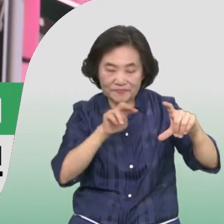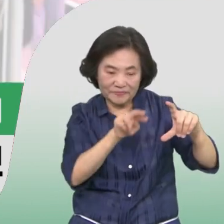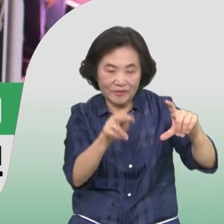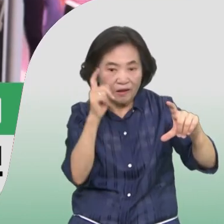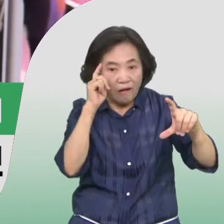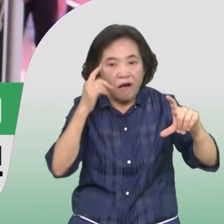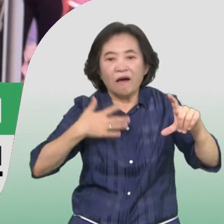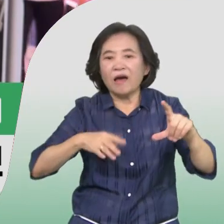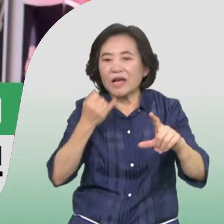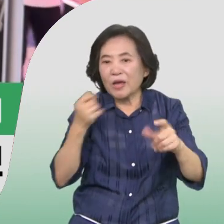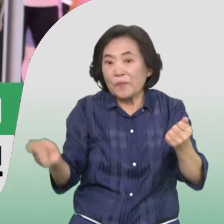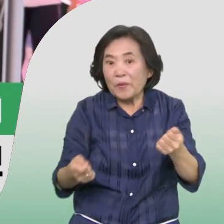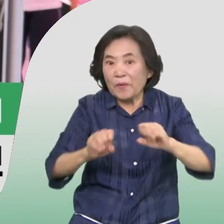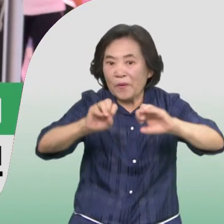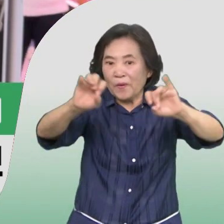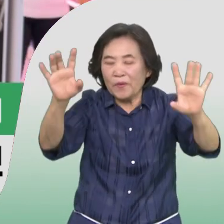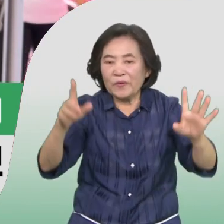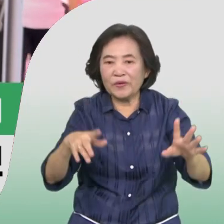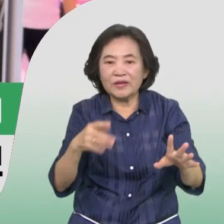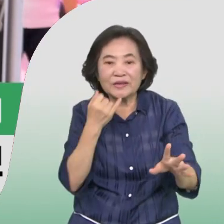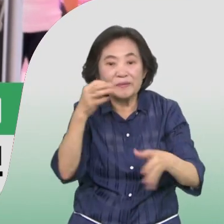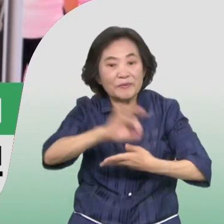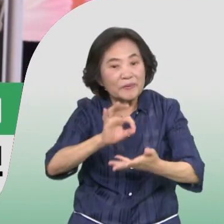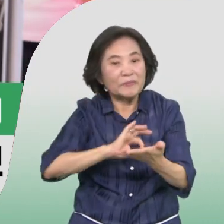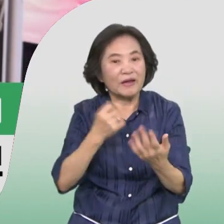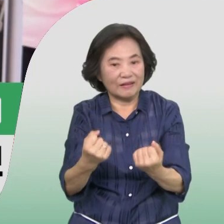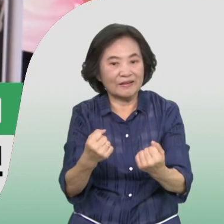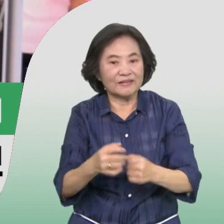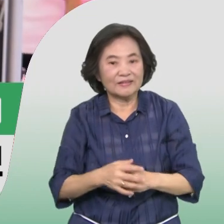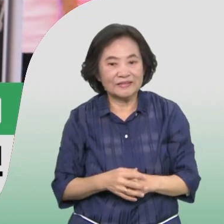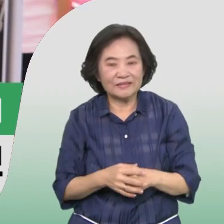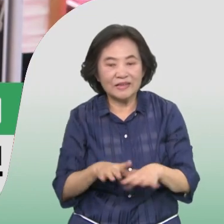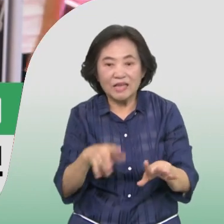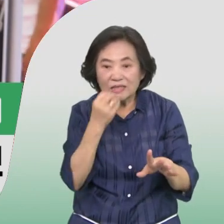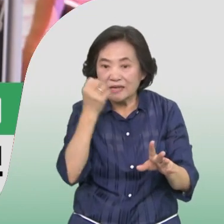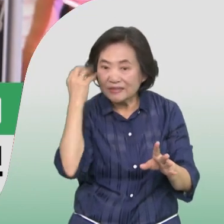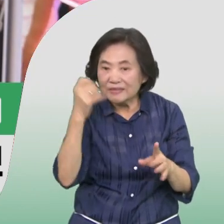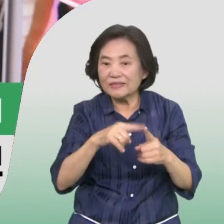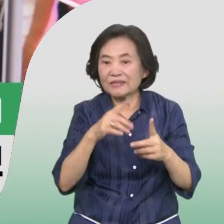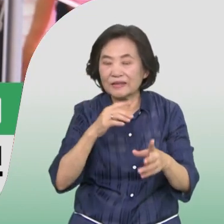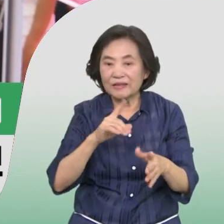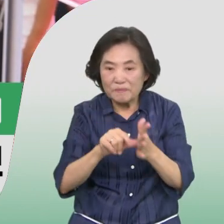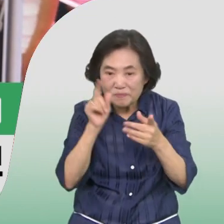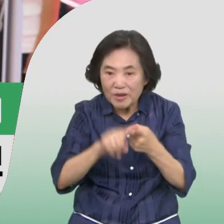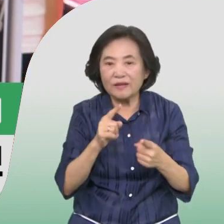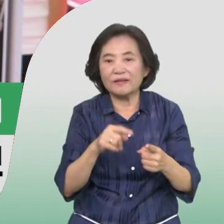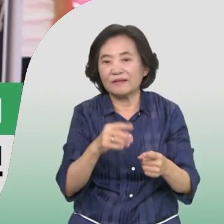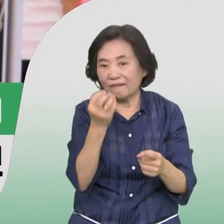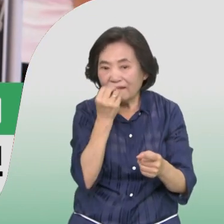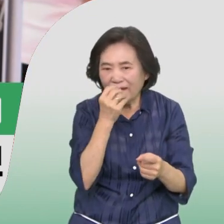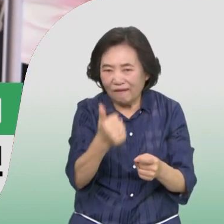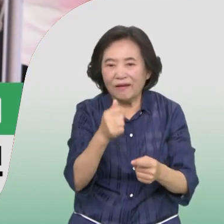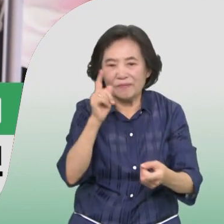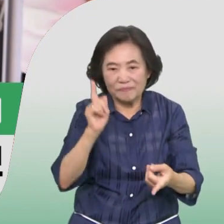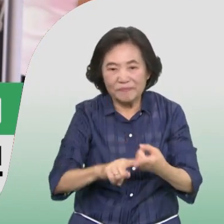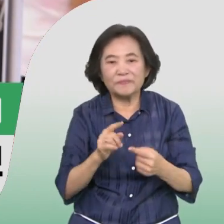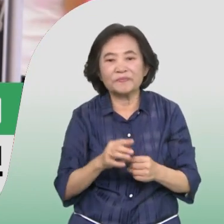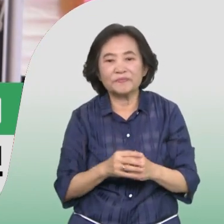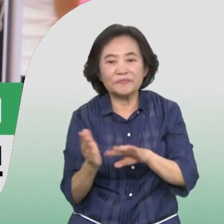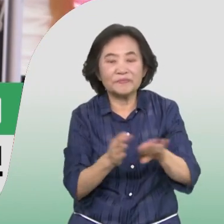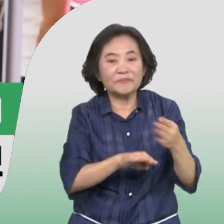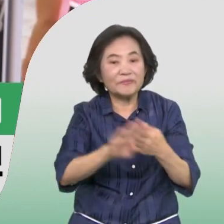打响，让在地的超市卖在地优质的产品，一方面吃到最新鲜、最当季的好食材，另外一方面呢，